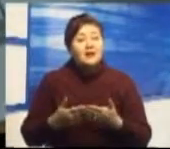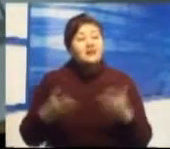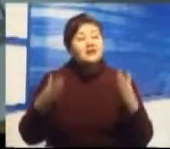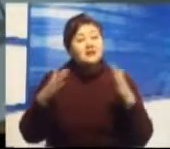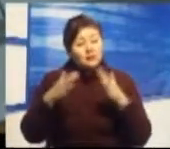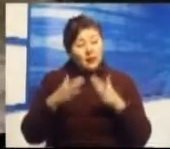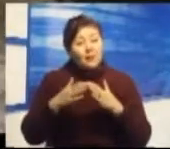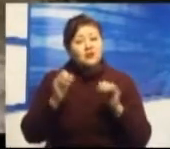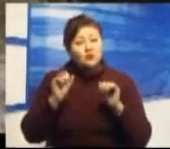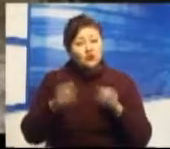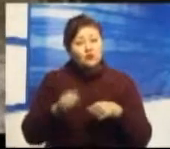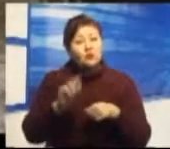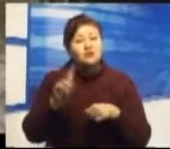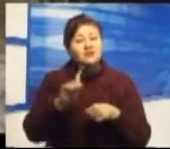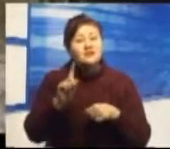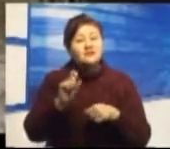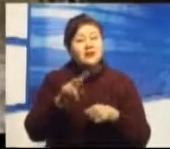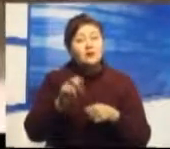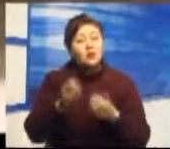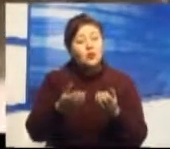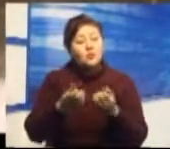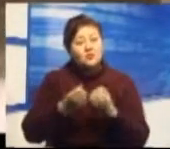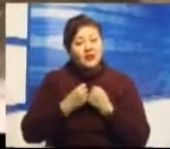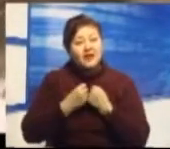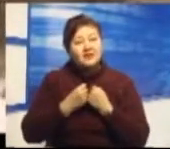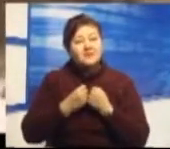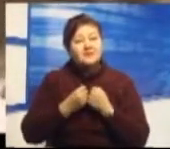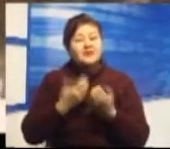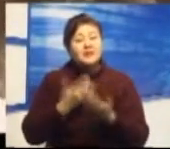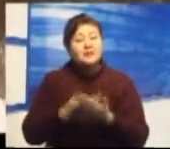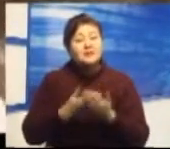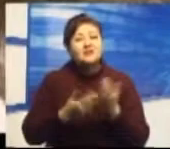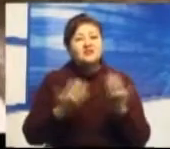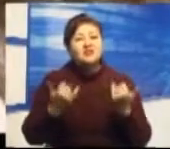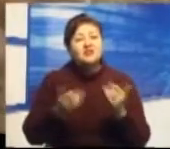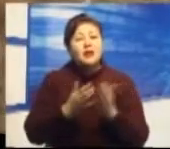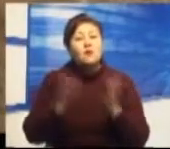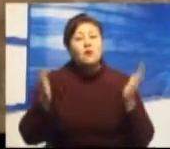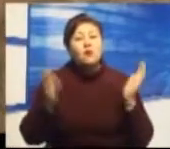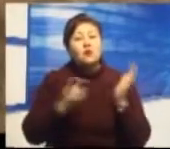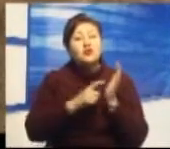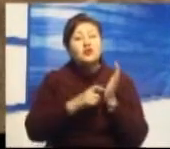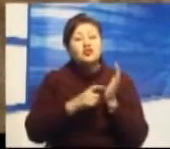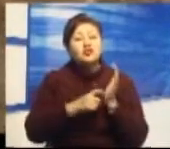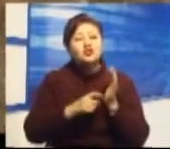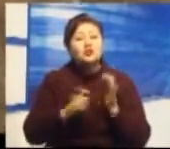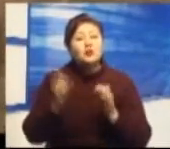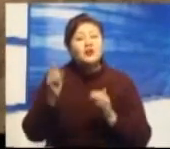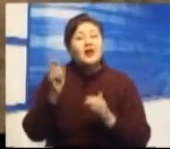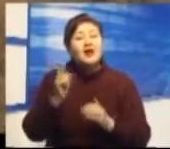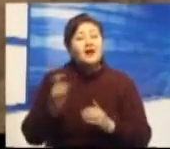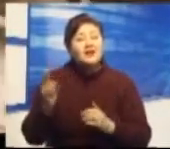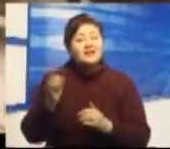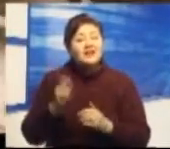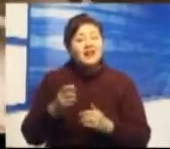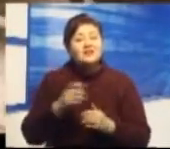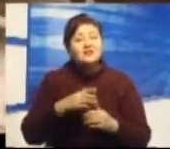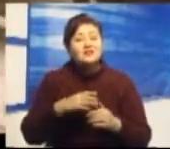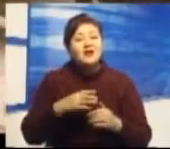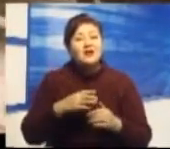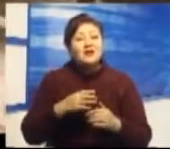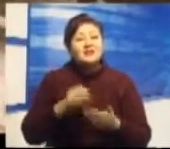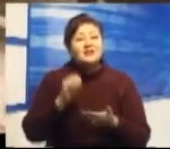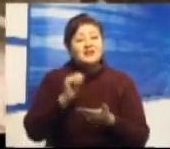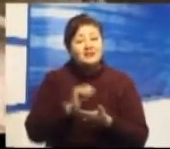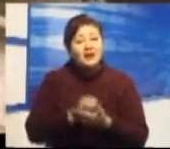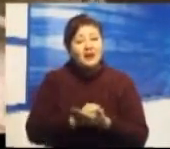барлығын аламыз. Бүгінде өңірімізде 600-ден астам шаруа қожалығы ауыл шаруашылығымен айналысады. Қазіргі кезде құрылған